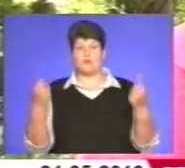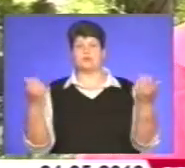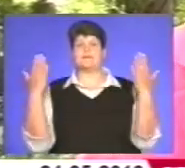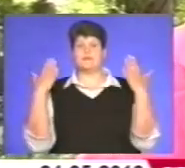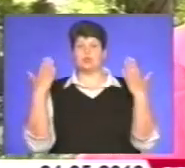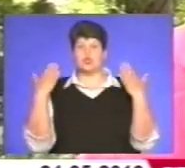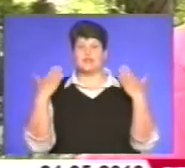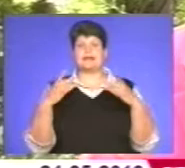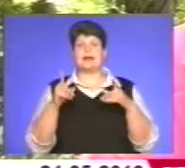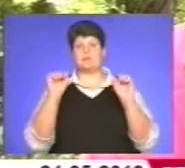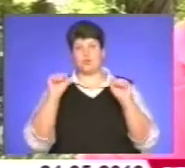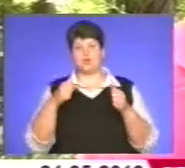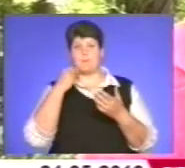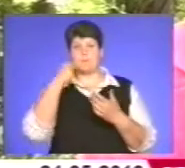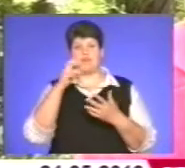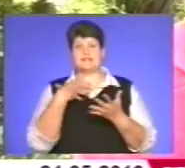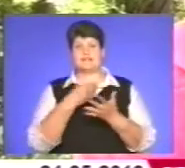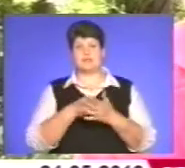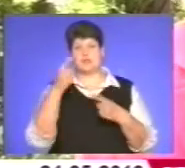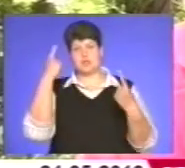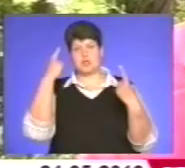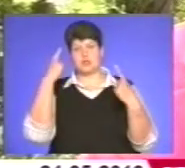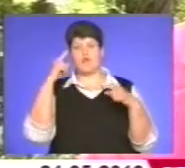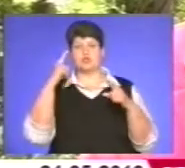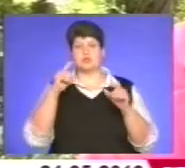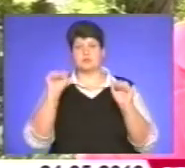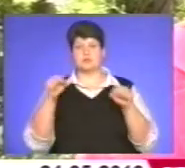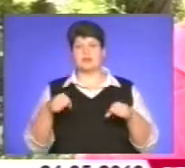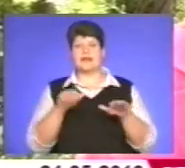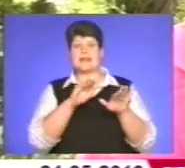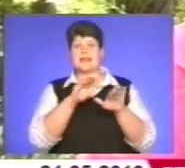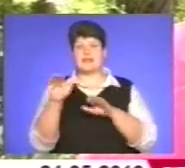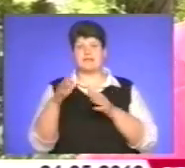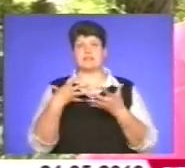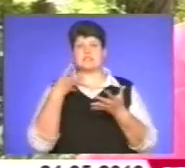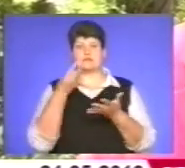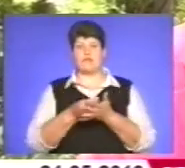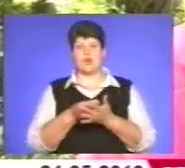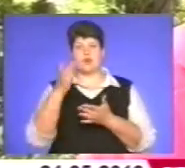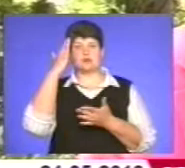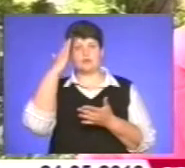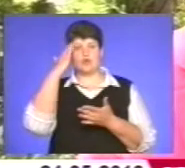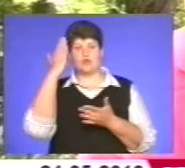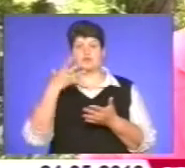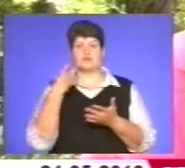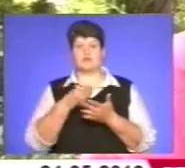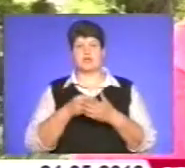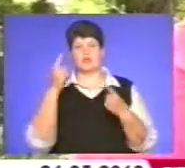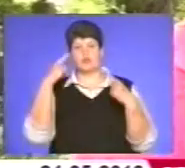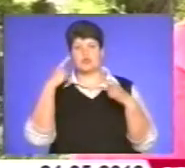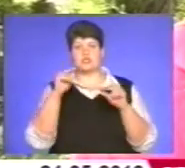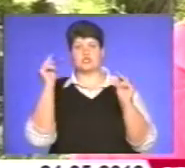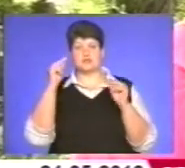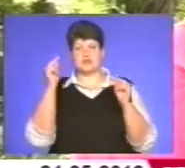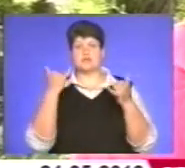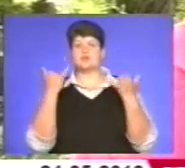але покращити свій творчий потенціал, свій рівень свого обдарованості, рівень своєї творчості чи навчання. На сьогоднішній